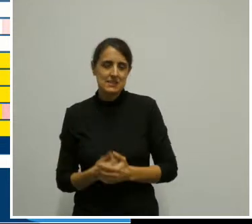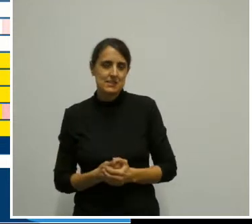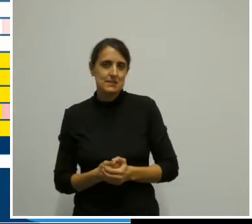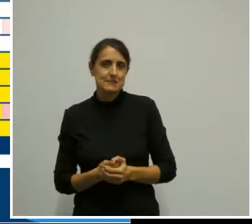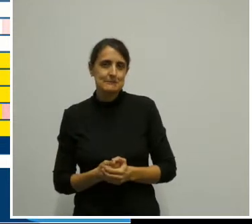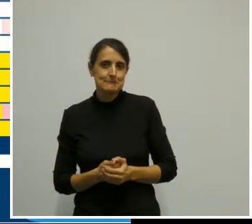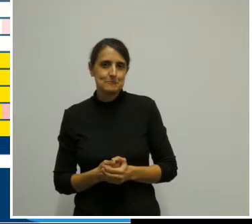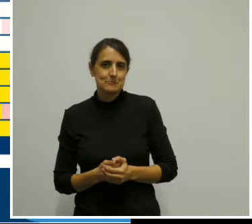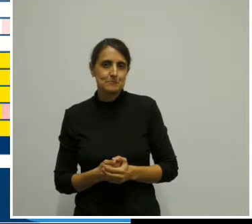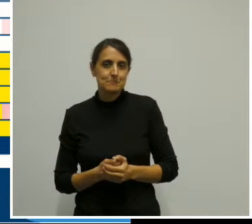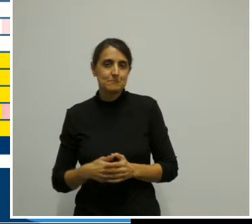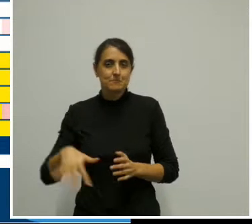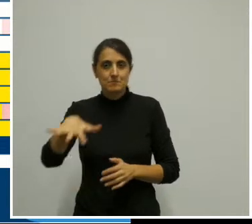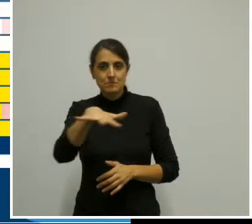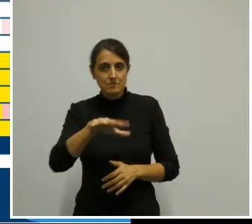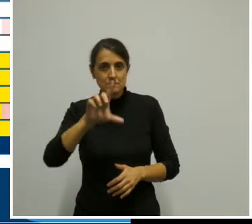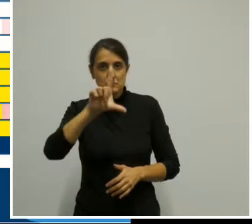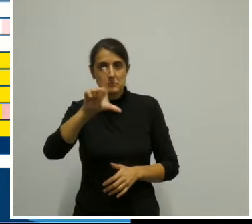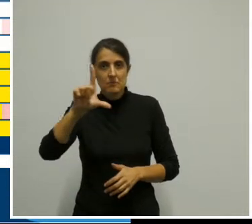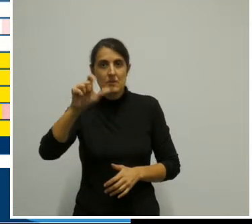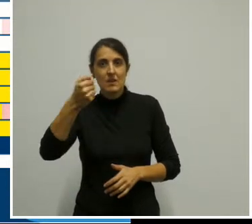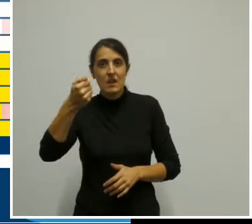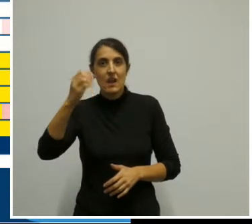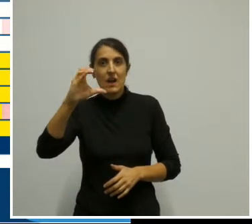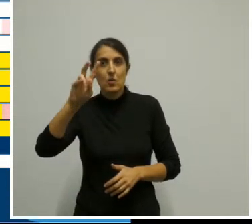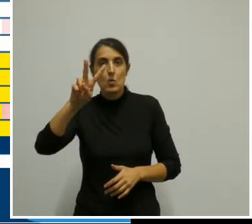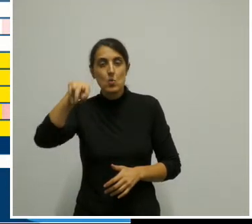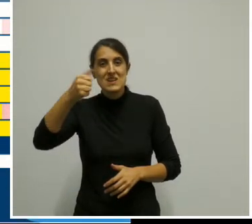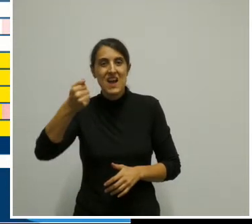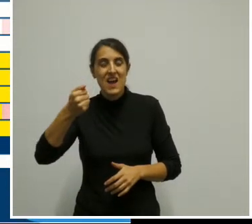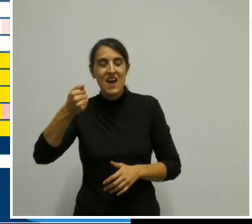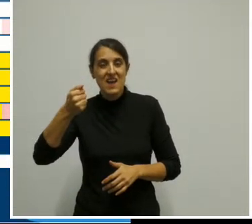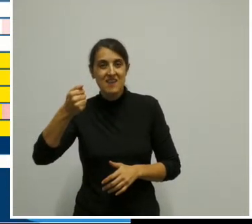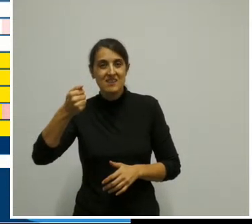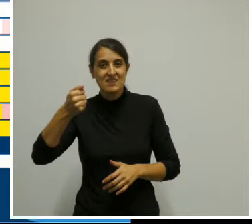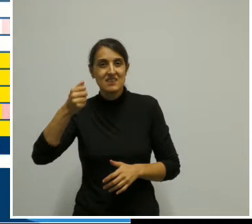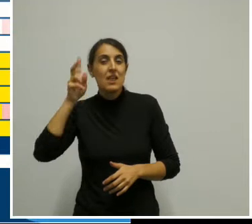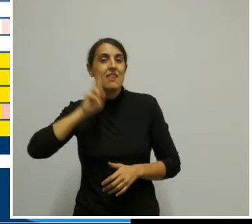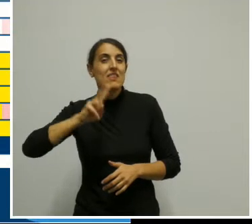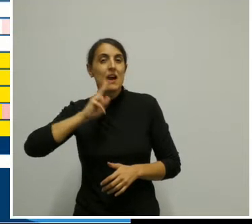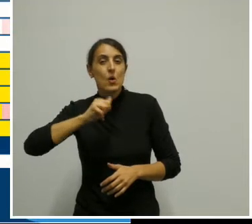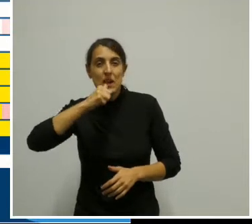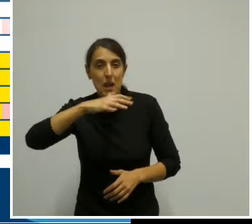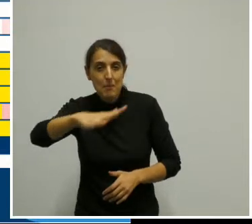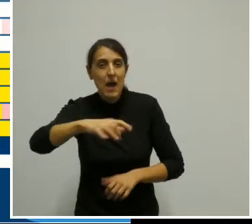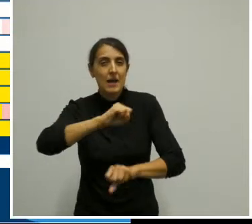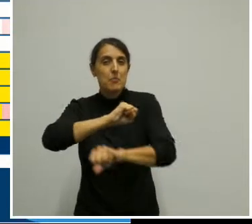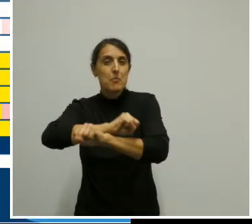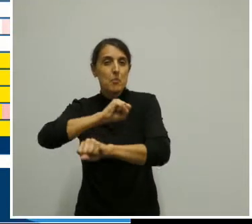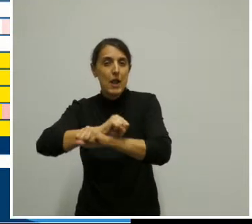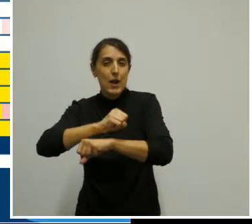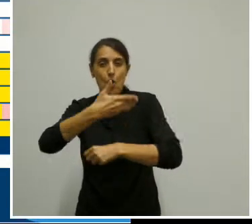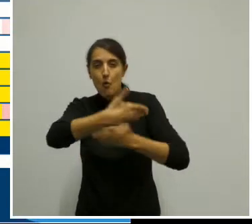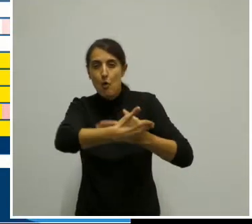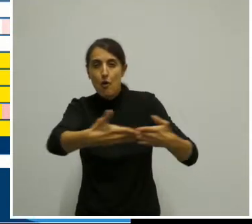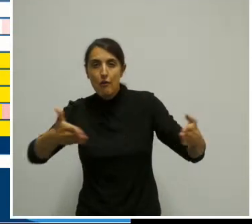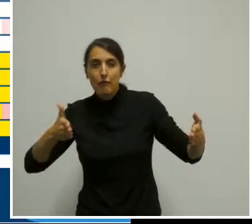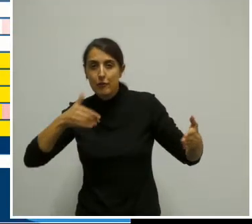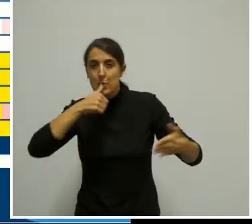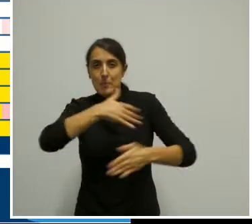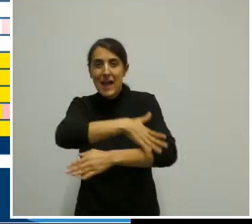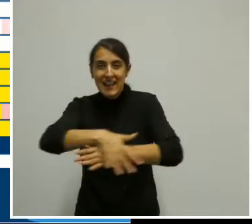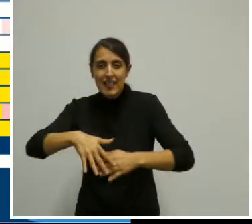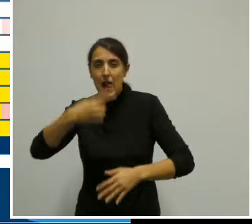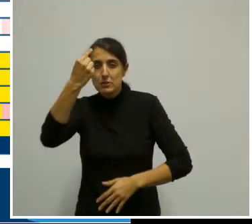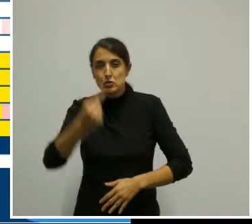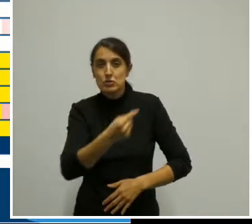A la llacuna, part de la llacuna Vila Olímpica, diuen el mar i front marítim Poblenou, que hi ha 12 escoles i la